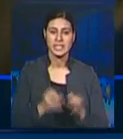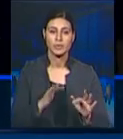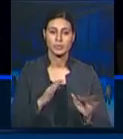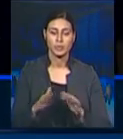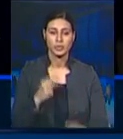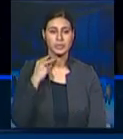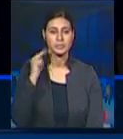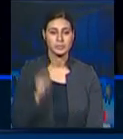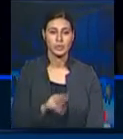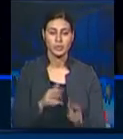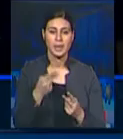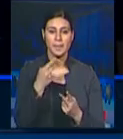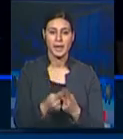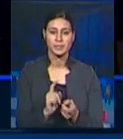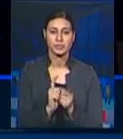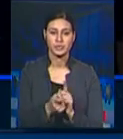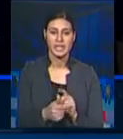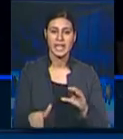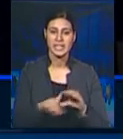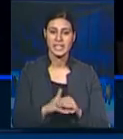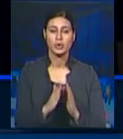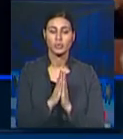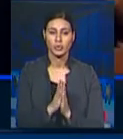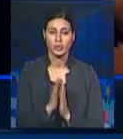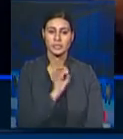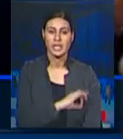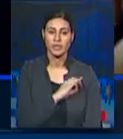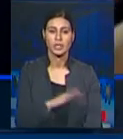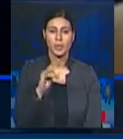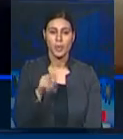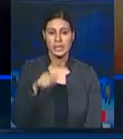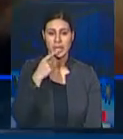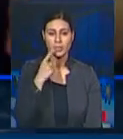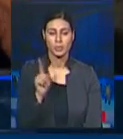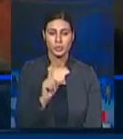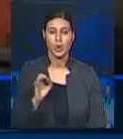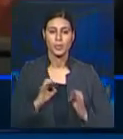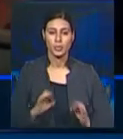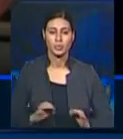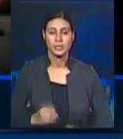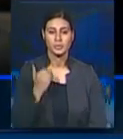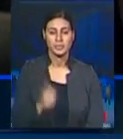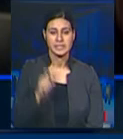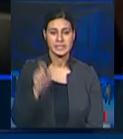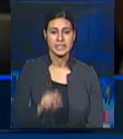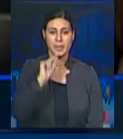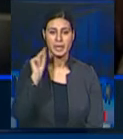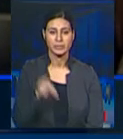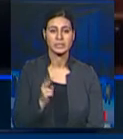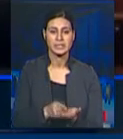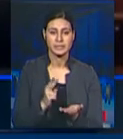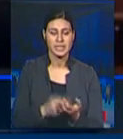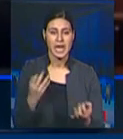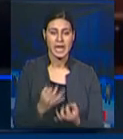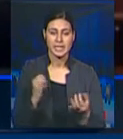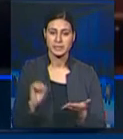პროცესი აღკვეთის ღონისძიების პატიმრობის შეცვლას გირაოთი მოითხოვს ადვოკატი გიორგი ფოფხაძე ამბობს რომ პროკურატურას მისი კლიენტის ბრალეულობის დასამტკიცებლად